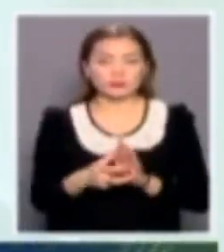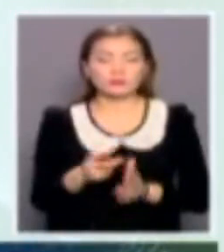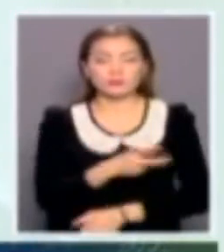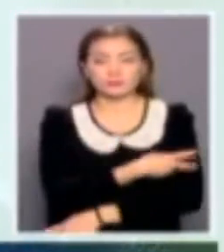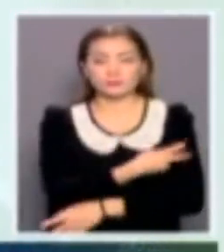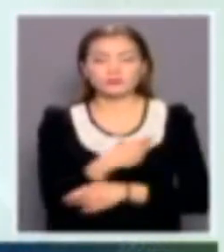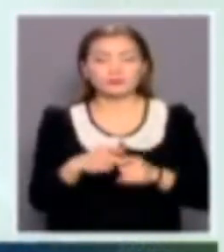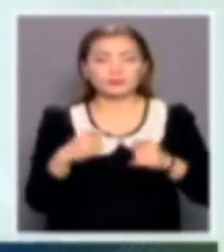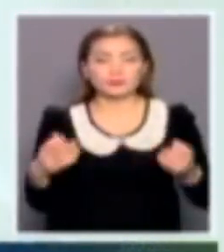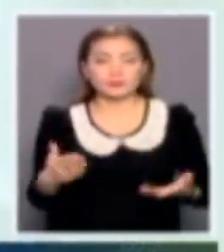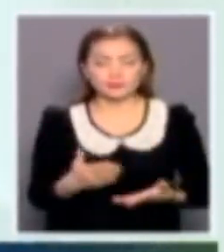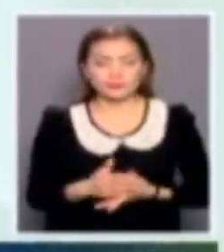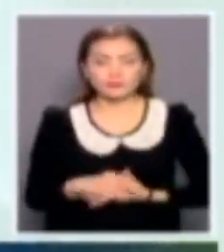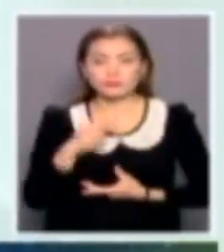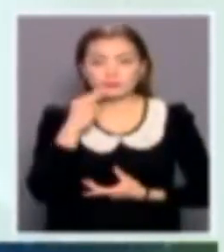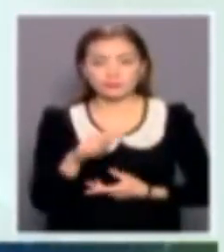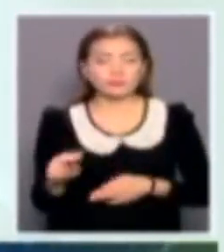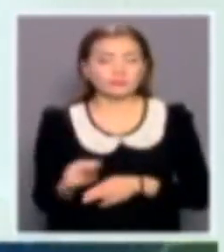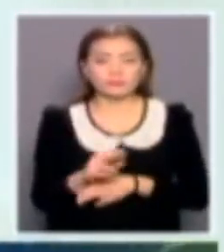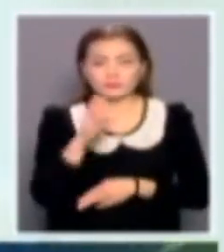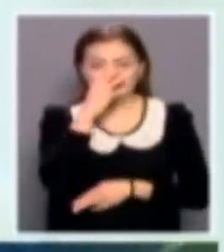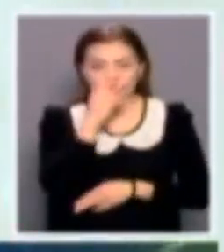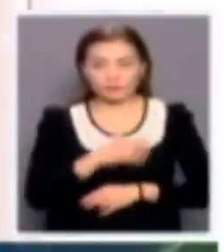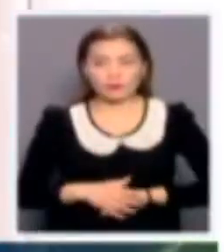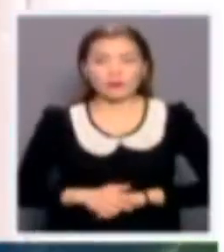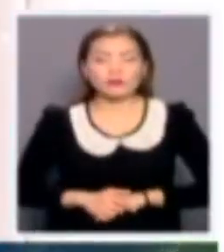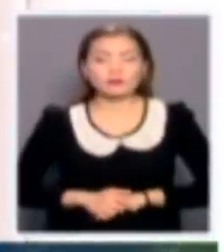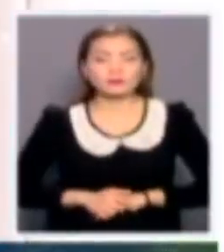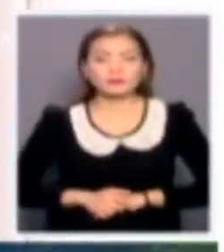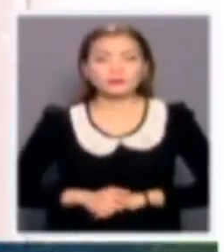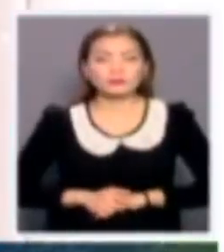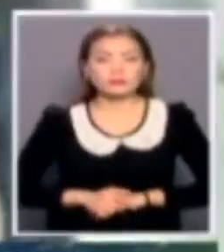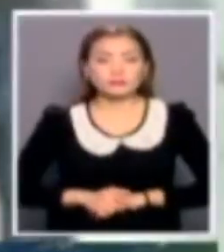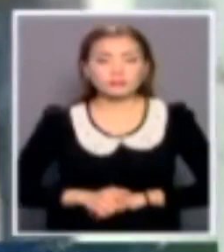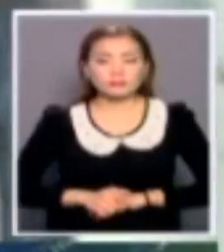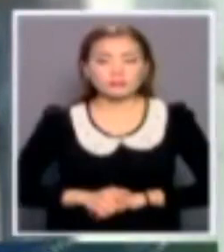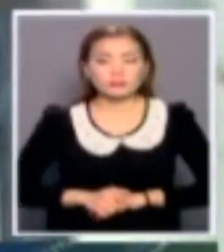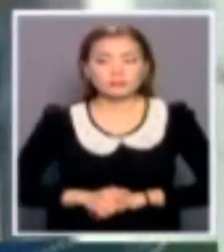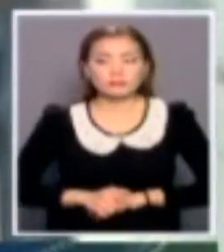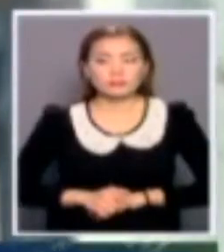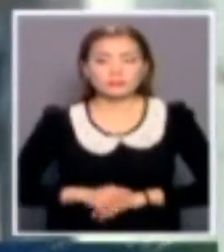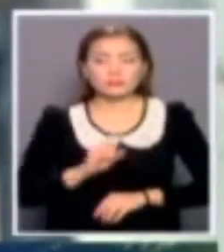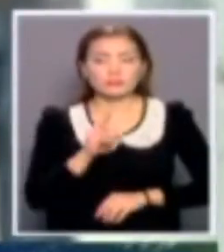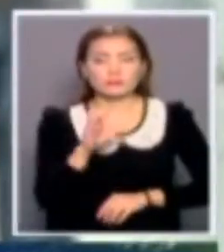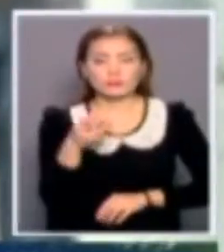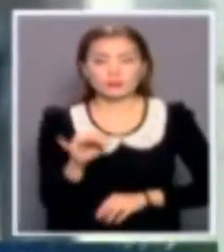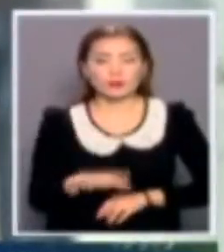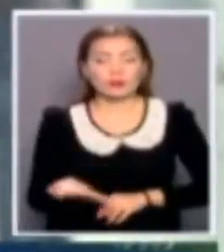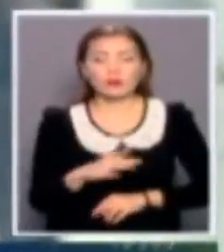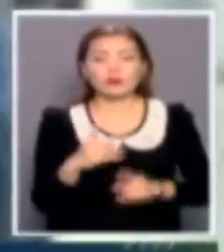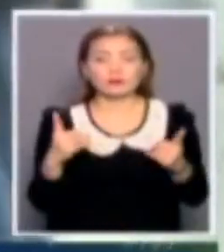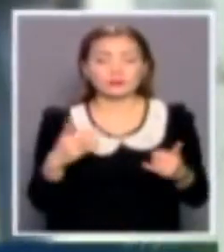көмекті, медициналық көмекті сапалы алуға бүкіл жағдай жасалған. Бүгін мына Ақсай елді мекенде